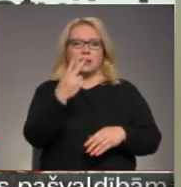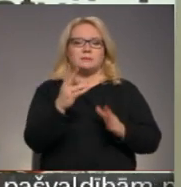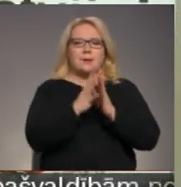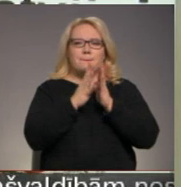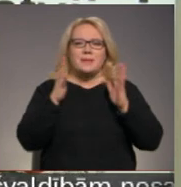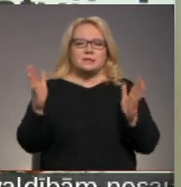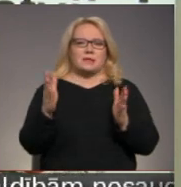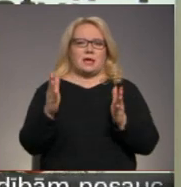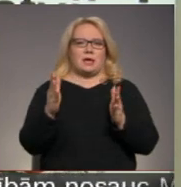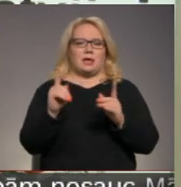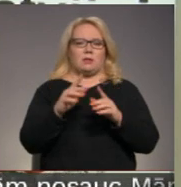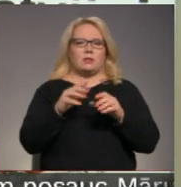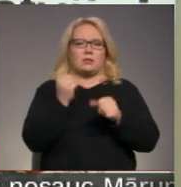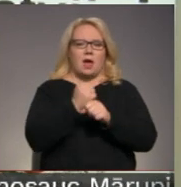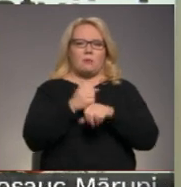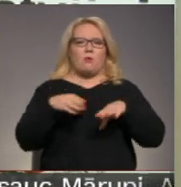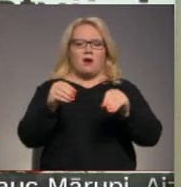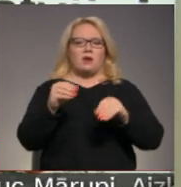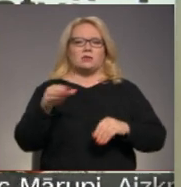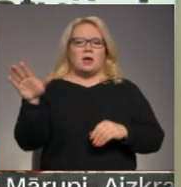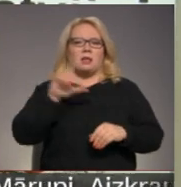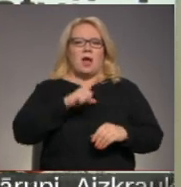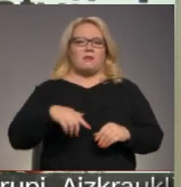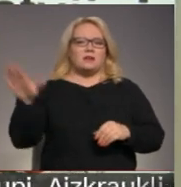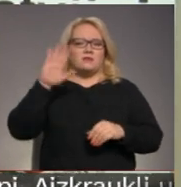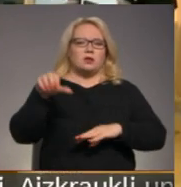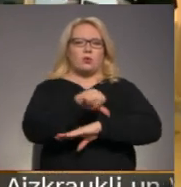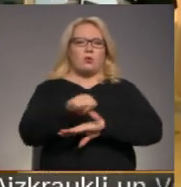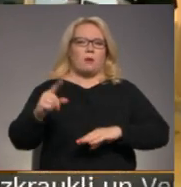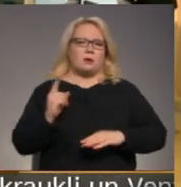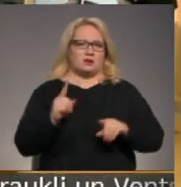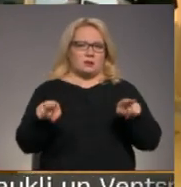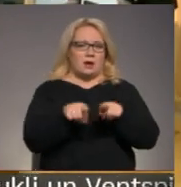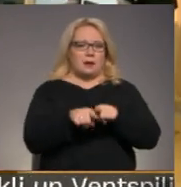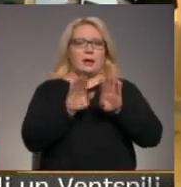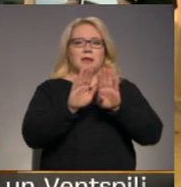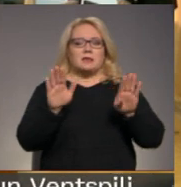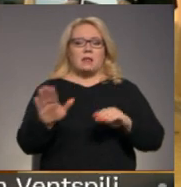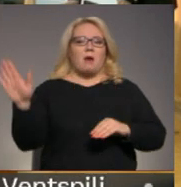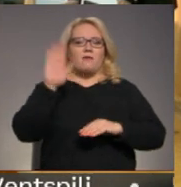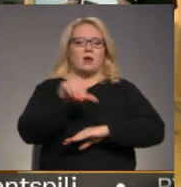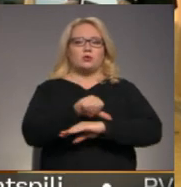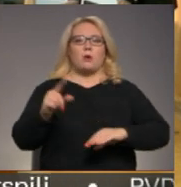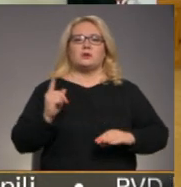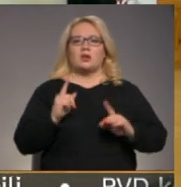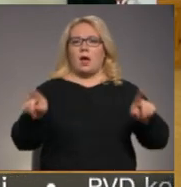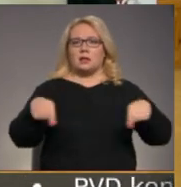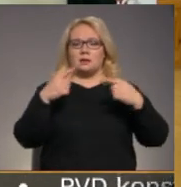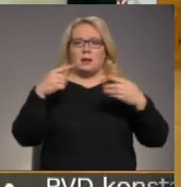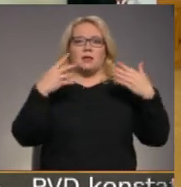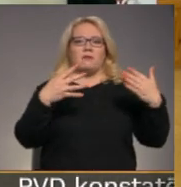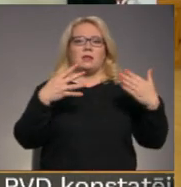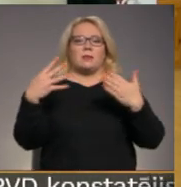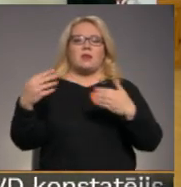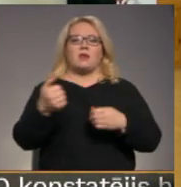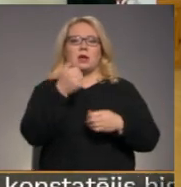milzīgu soli ir izdarījusi gan Latvijas valsts, gan robežsardze kopā ar to. Izstādi par valsts robežsardzes attīstību 99